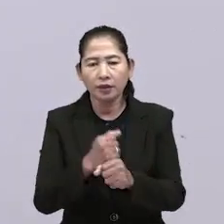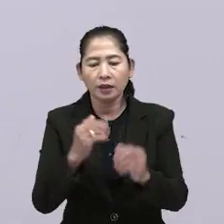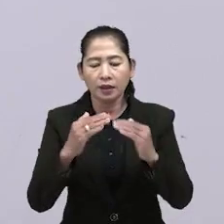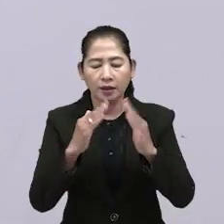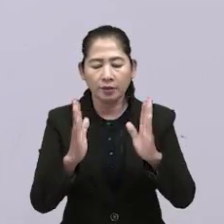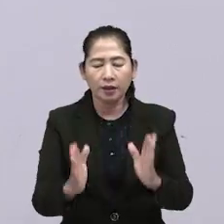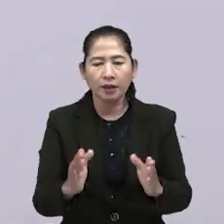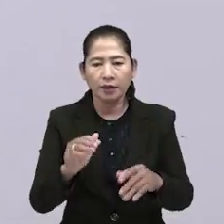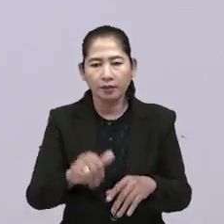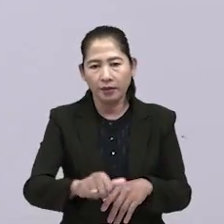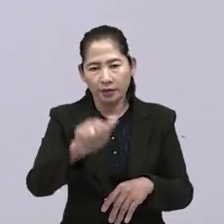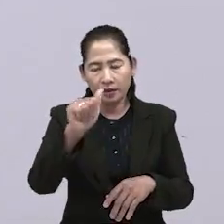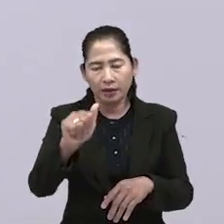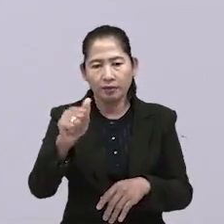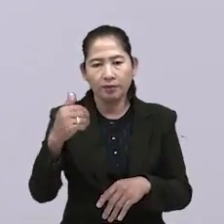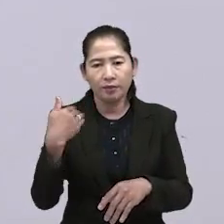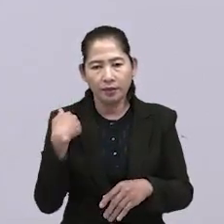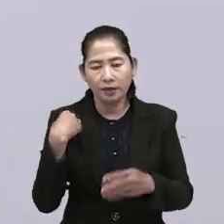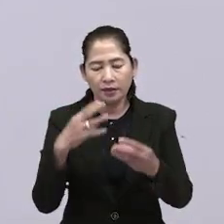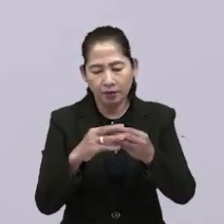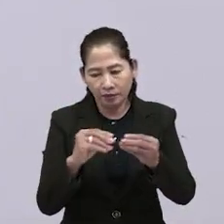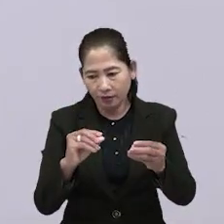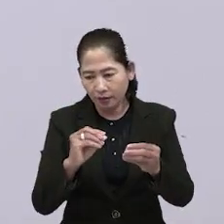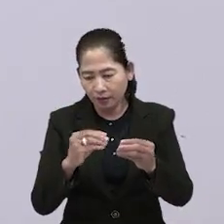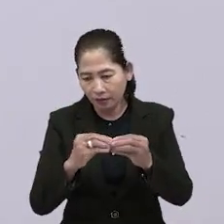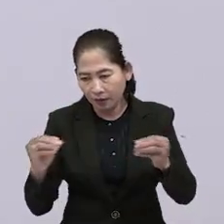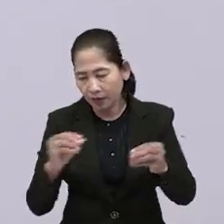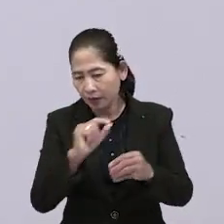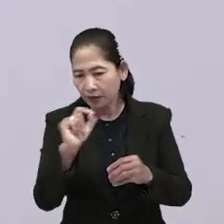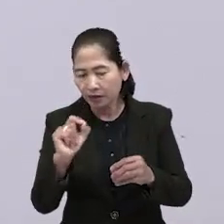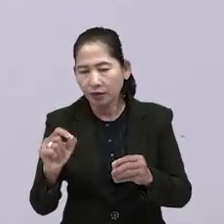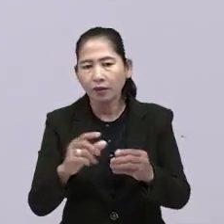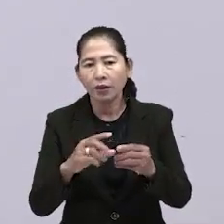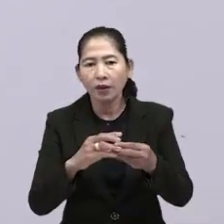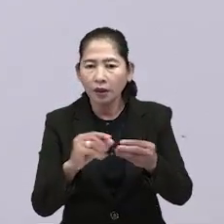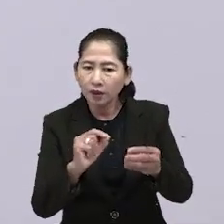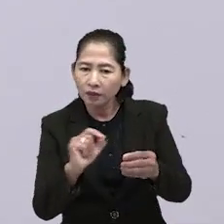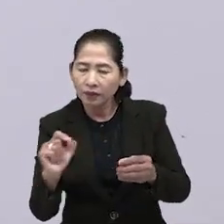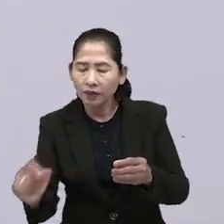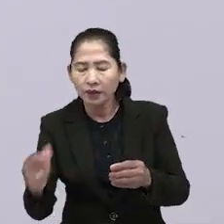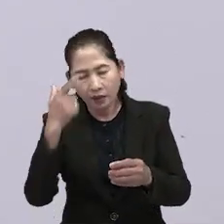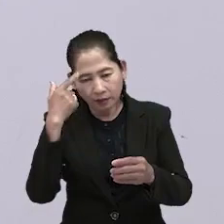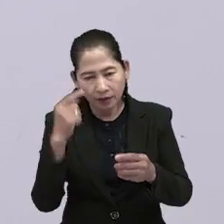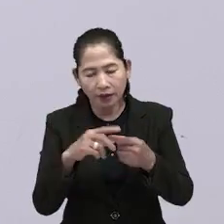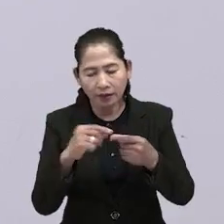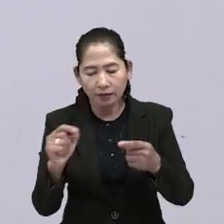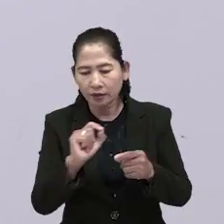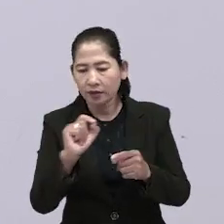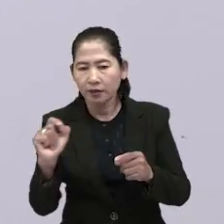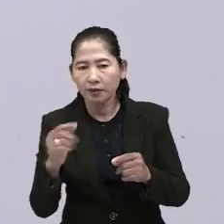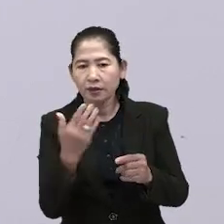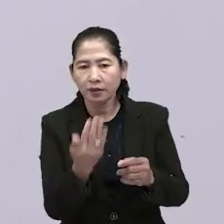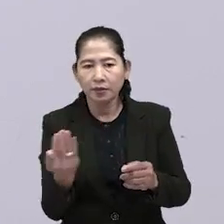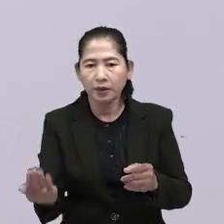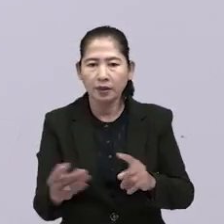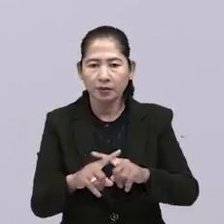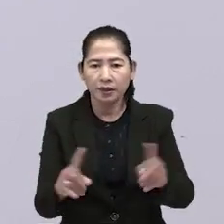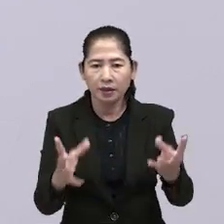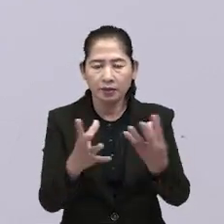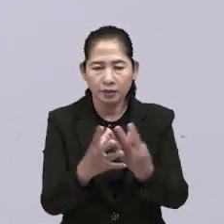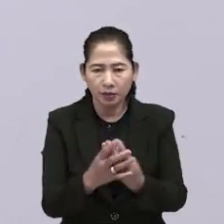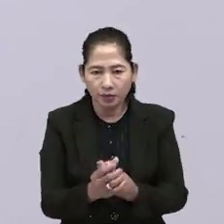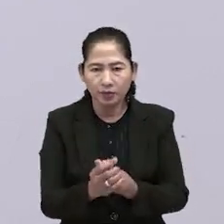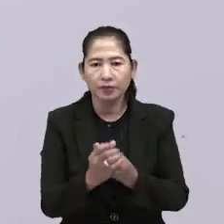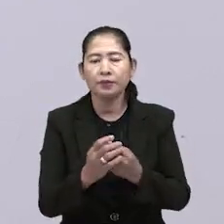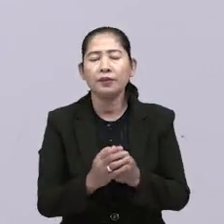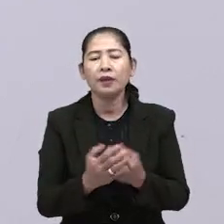tê, con trâu miên kể cả chân nuôn, con miên đầy xo, con miên phớt, chà bích, khám ạc đáy nâng xong bà đẹp sắc xa xem xem môi chùm nuôn